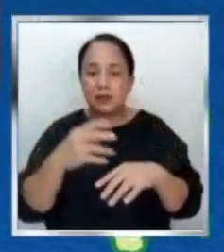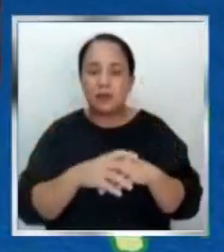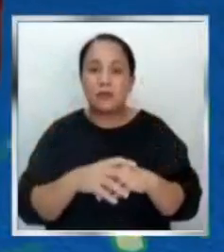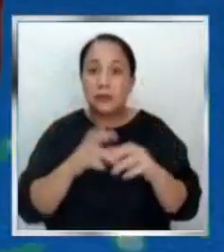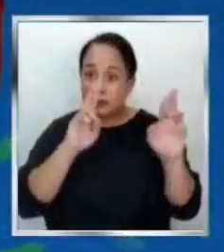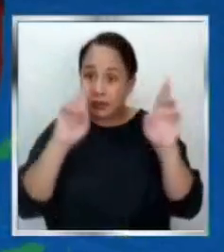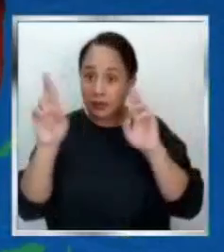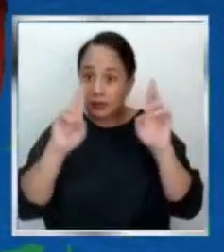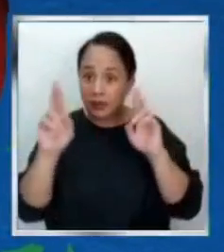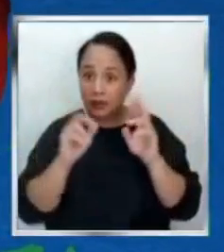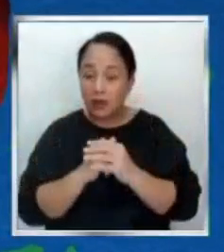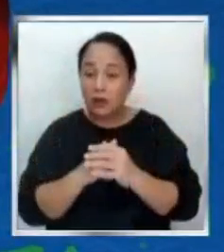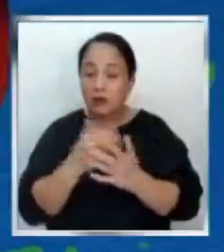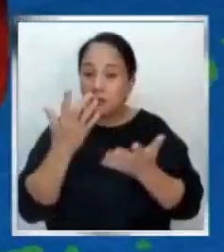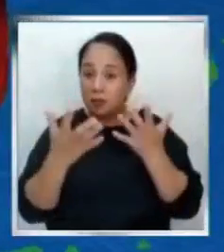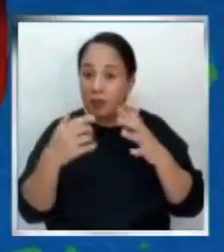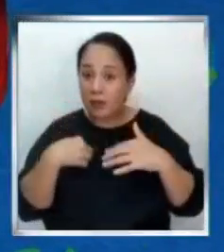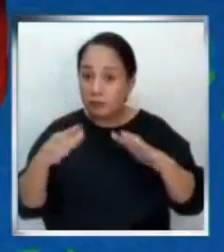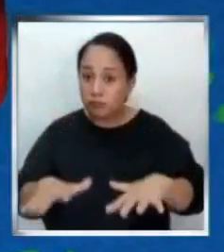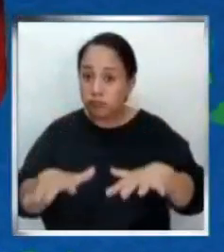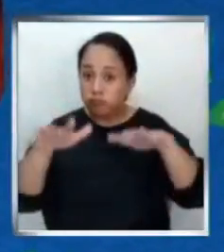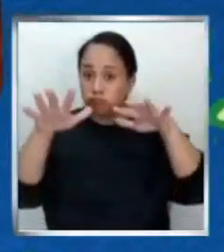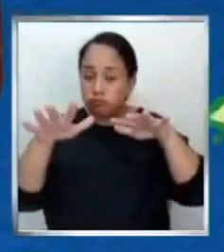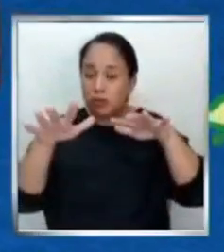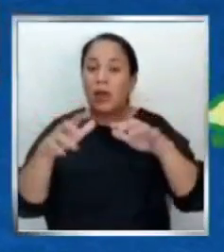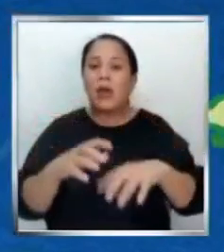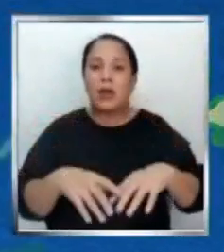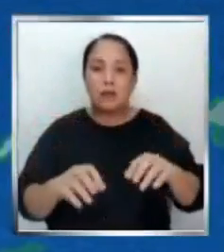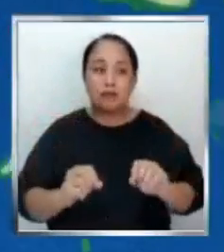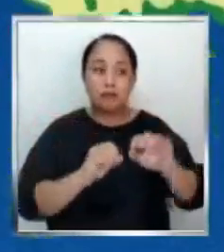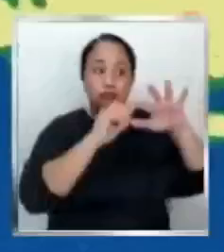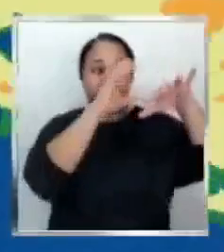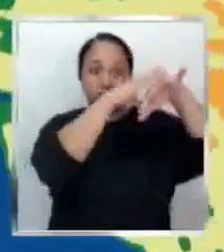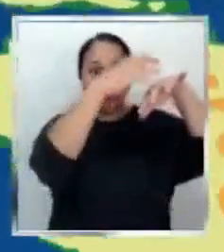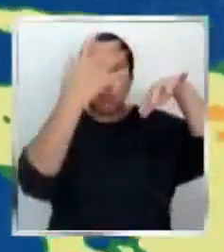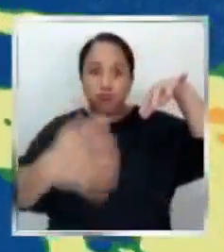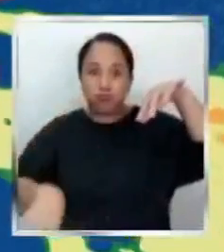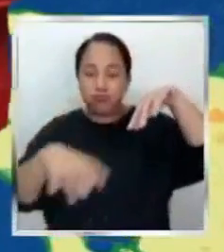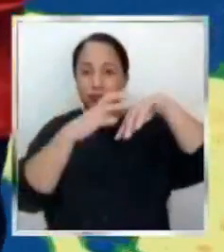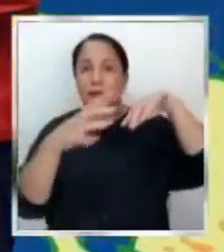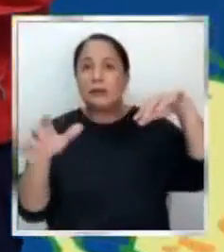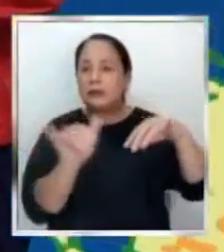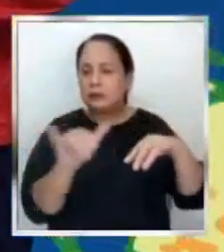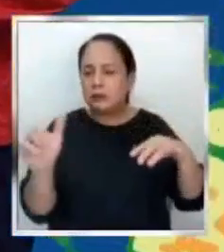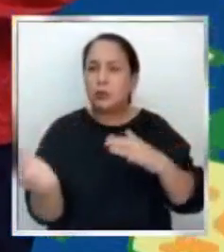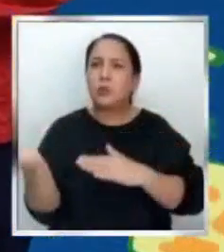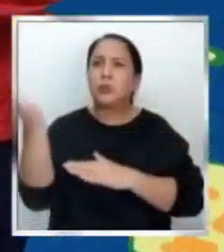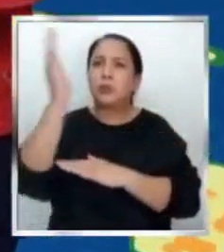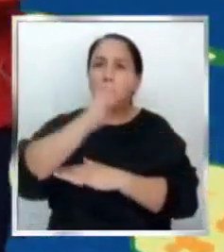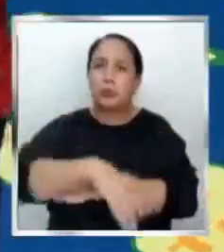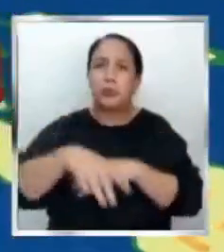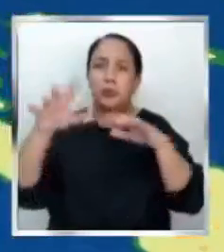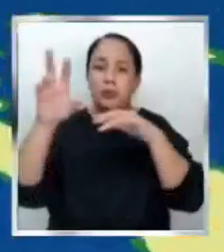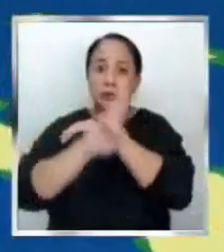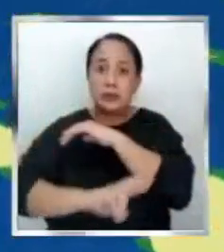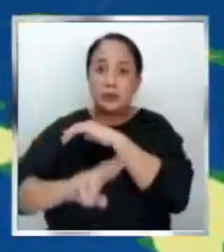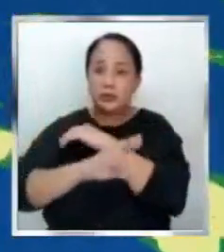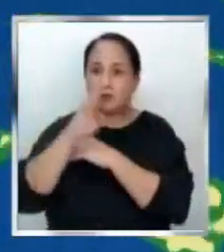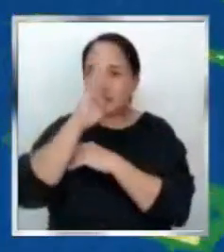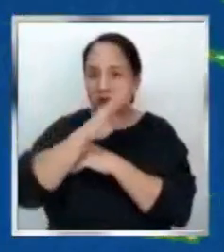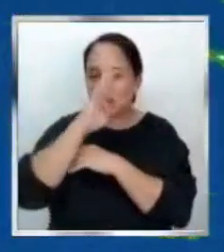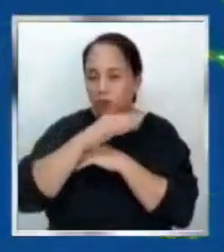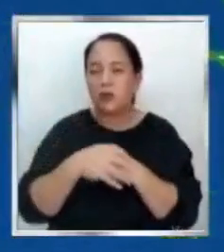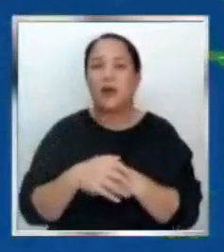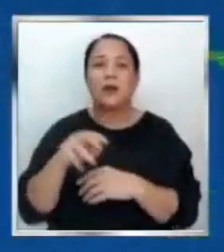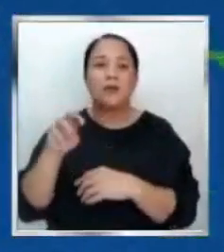sa banta ng pagbaha at yung pagguho ng lupa. Halos buong araw din ang pag-ulan sa may rehiyon ng Bicol, maging sa may Maropa,